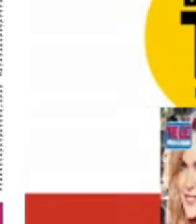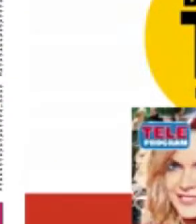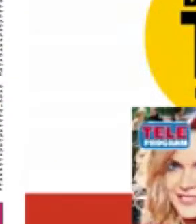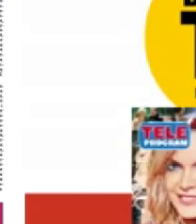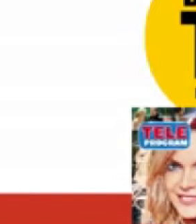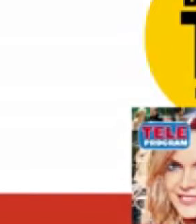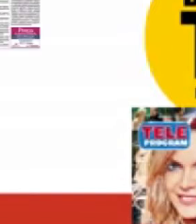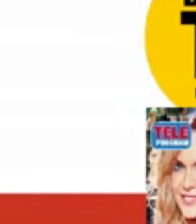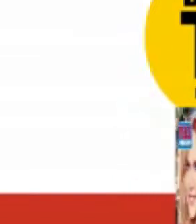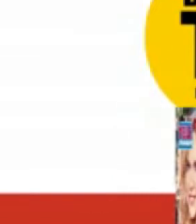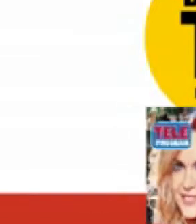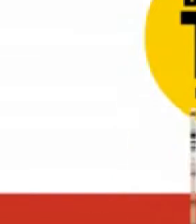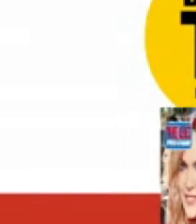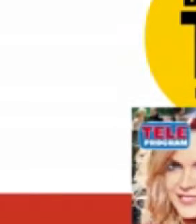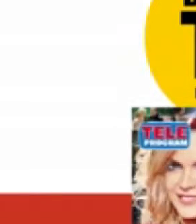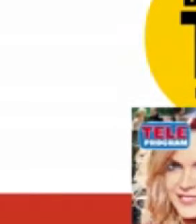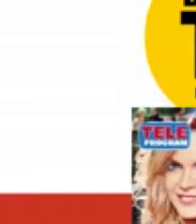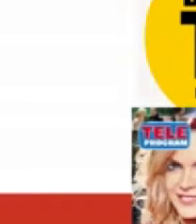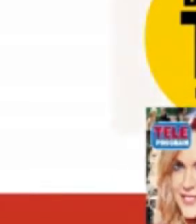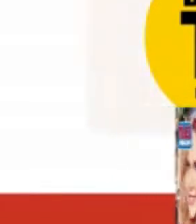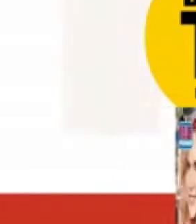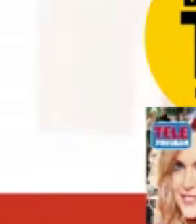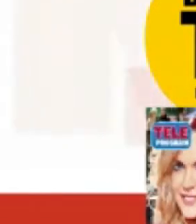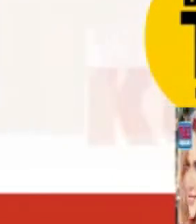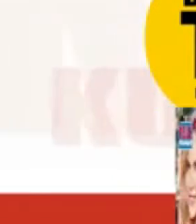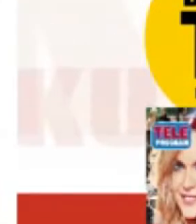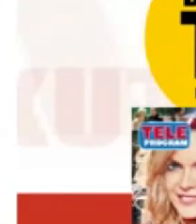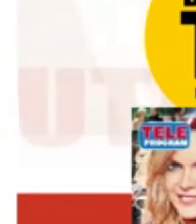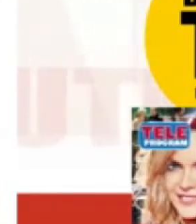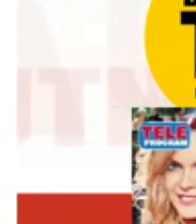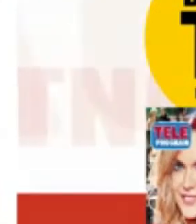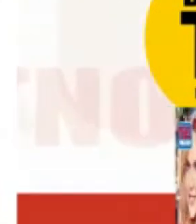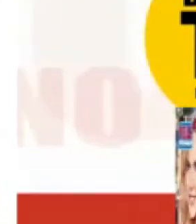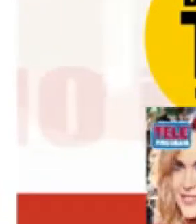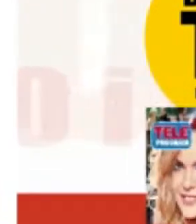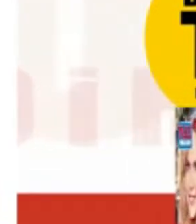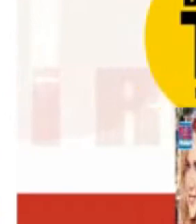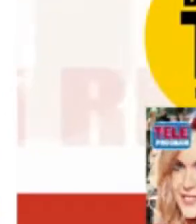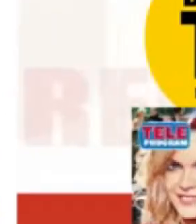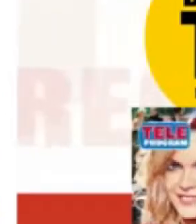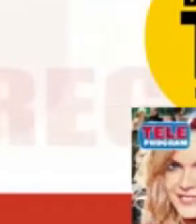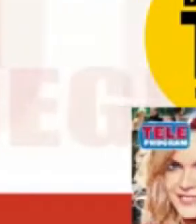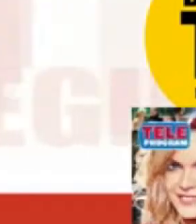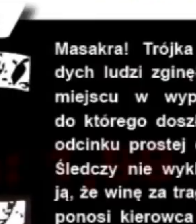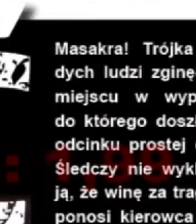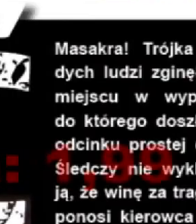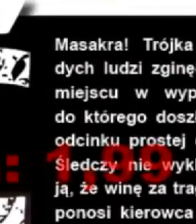kutnowska giełda pracy. Autogiełda. Dodatek sportowy oraz program telewizyjny w